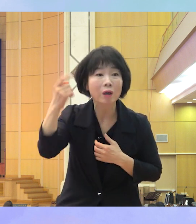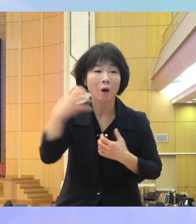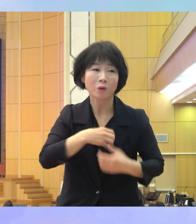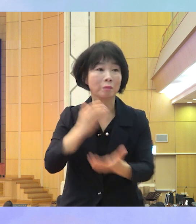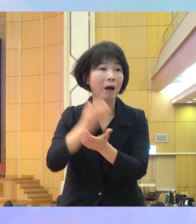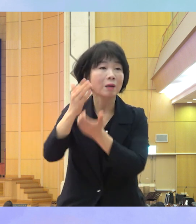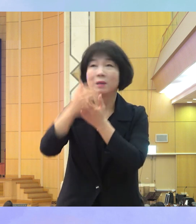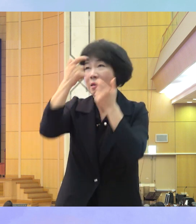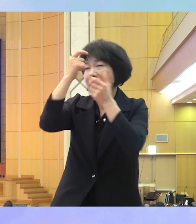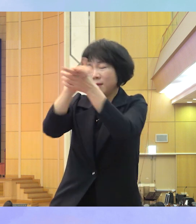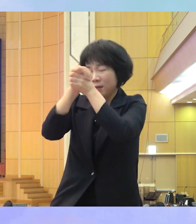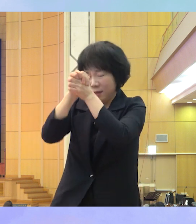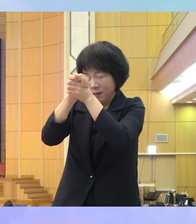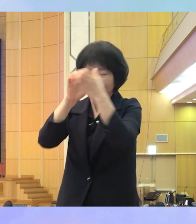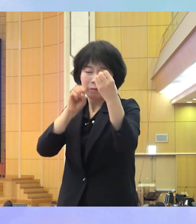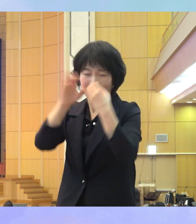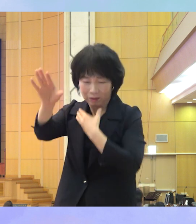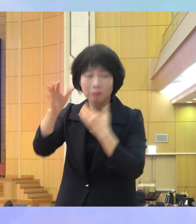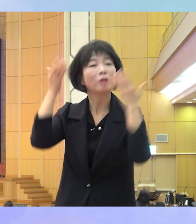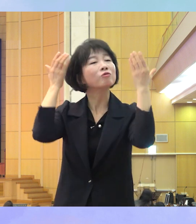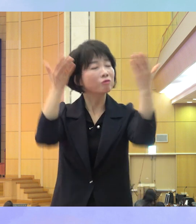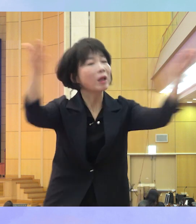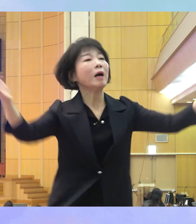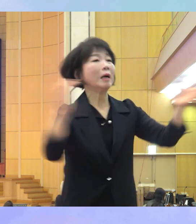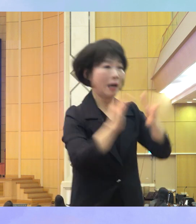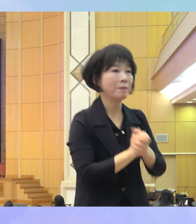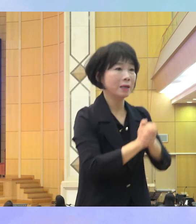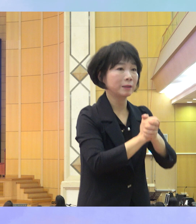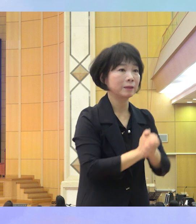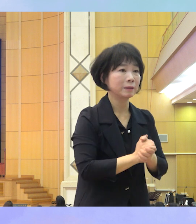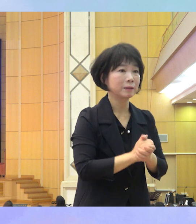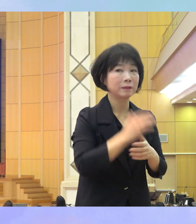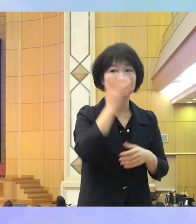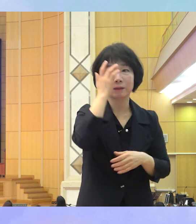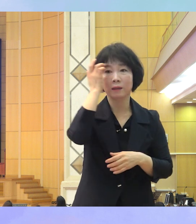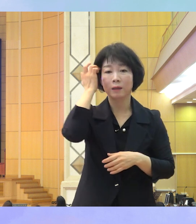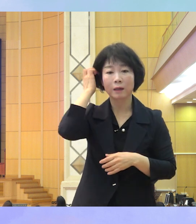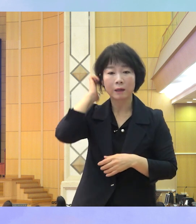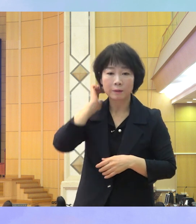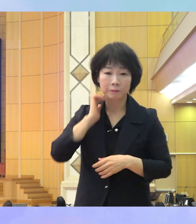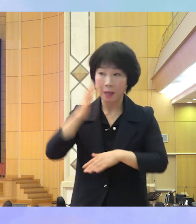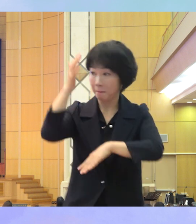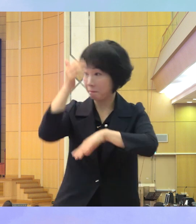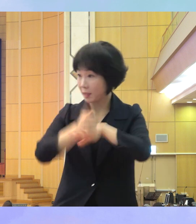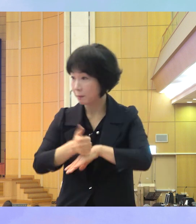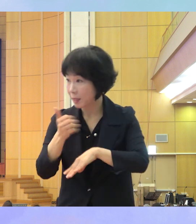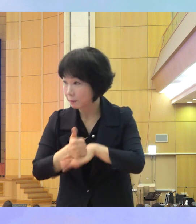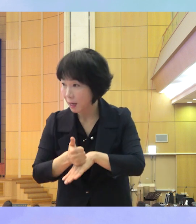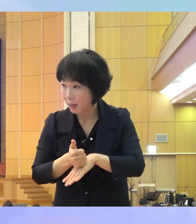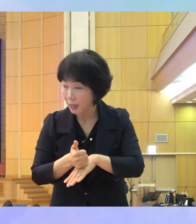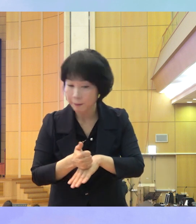부르짖으라 내가 너를 응답하리라. 마지막으로 히브리서 12장 17절 차고 마치겠습니다.